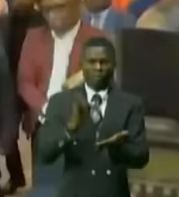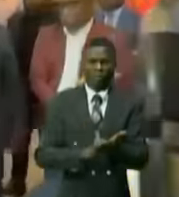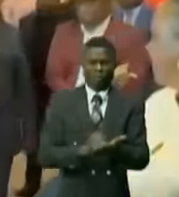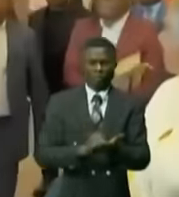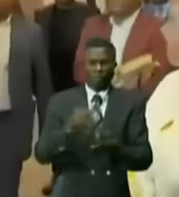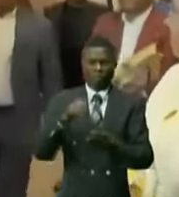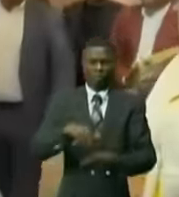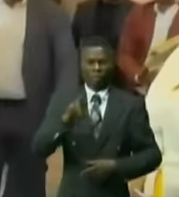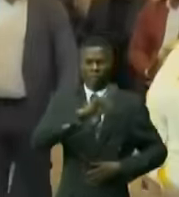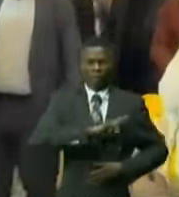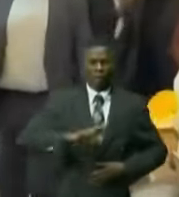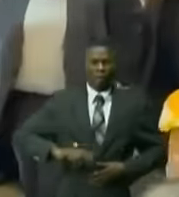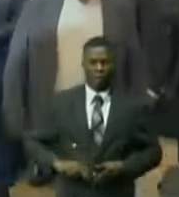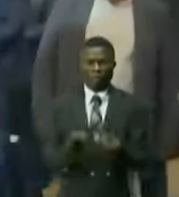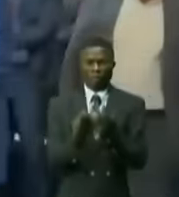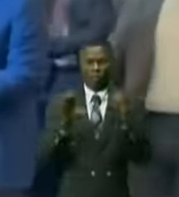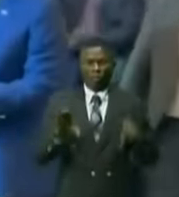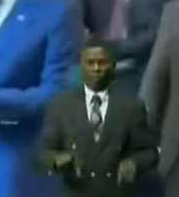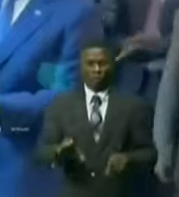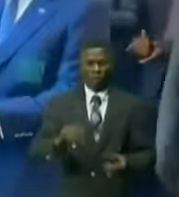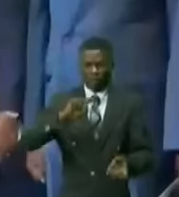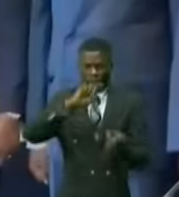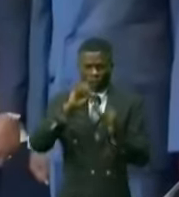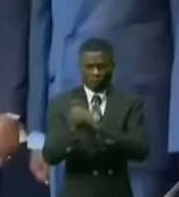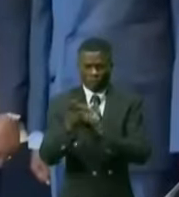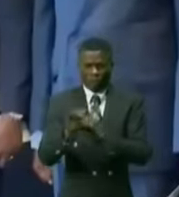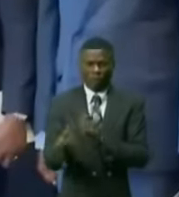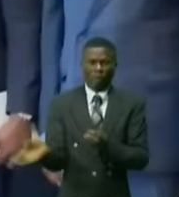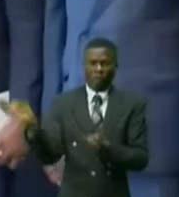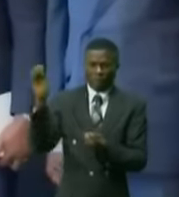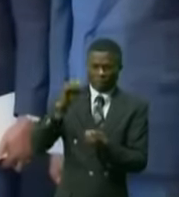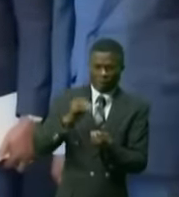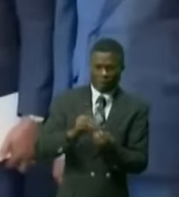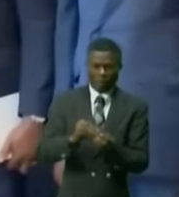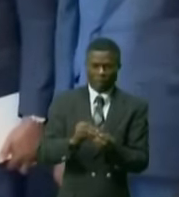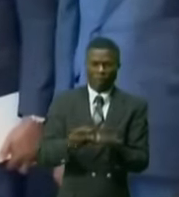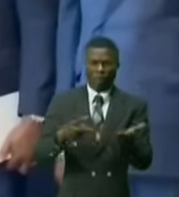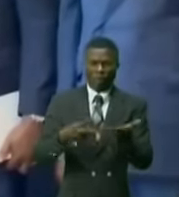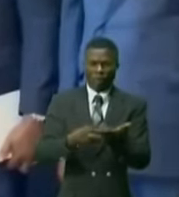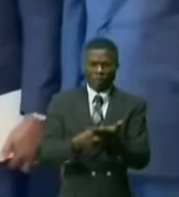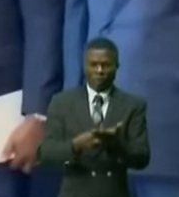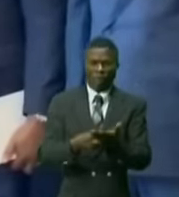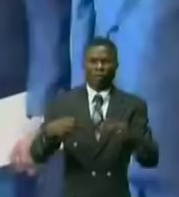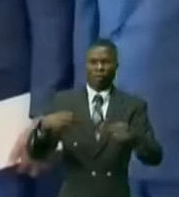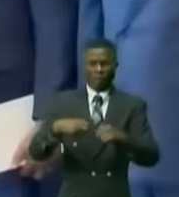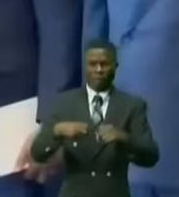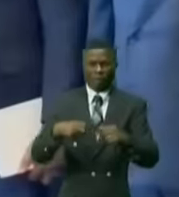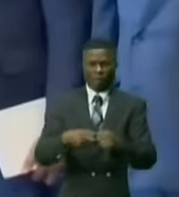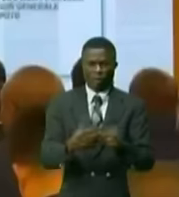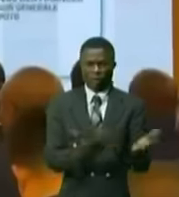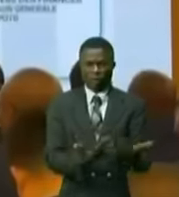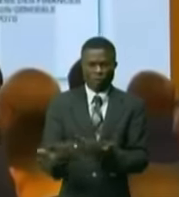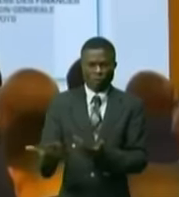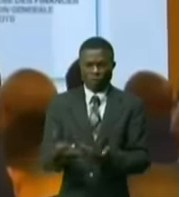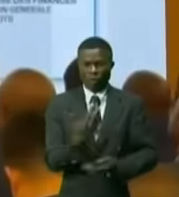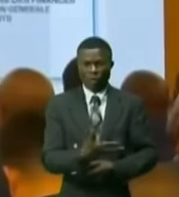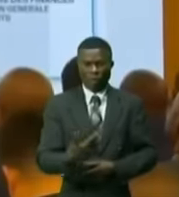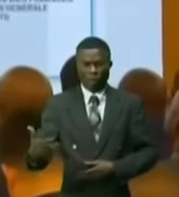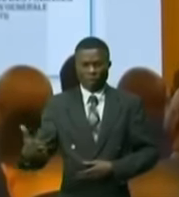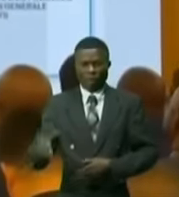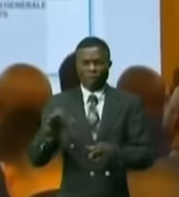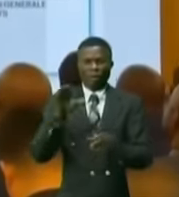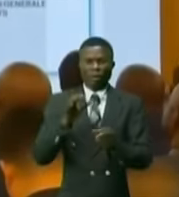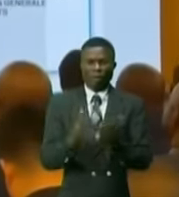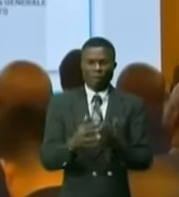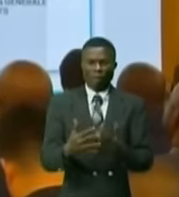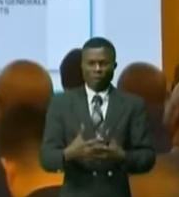République démocratique du Congo. La réforme introduisant l'usage de la facture électronique normalisée et des dispositifs